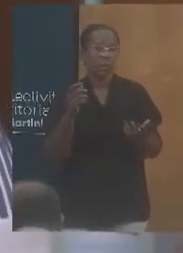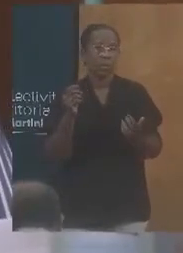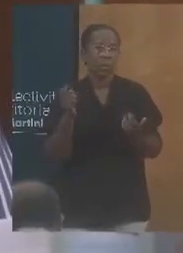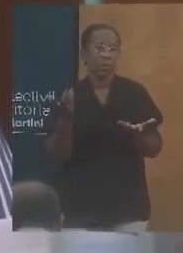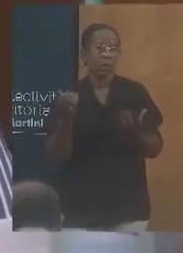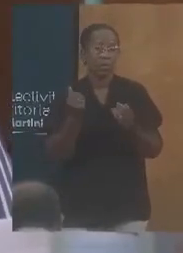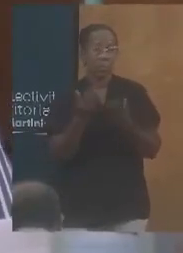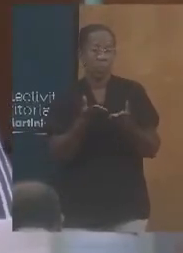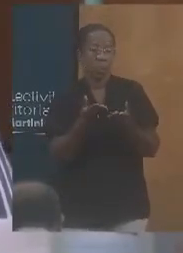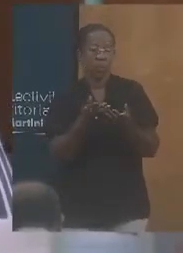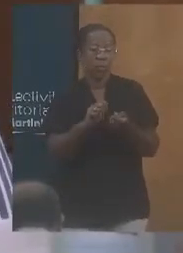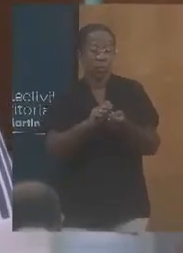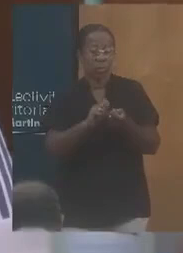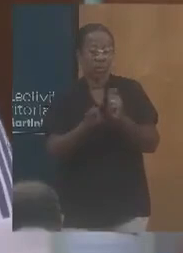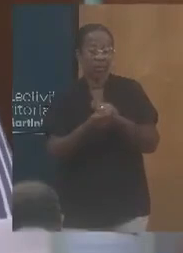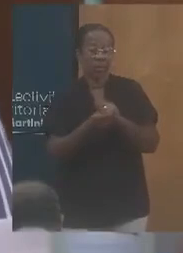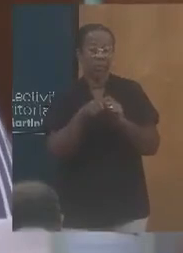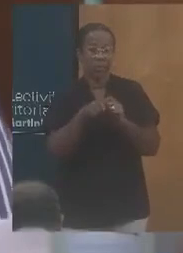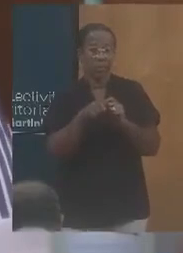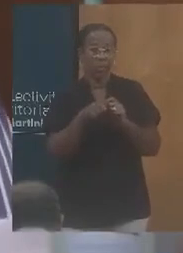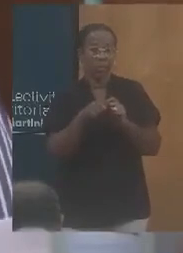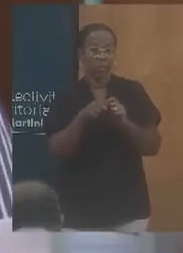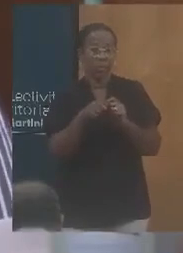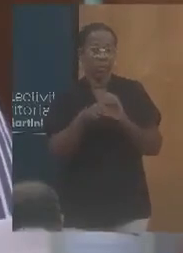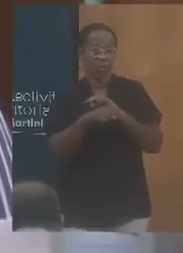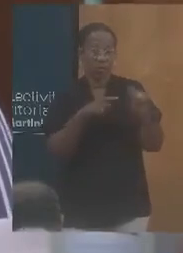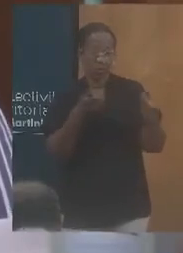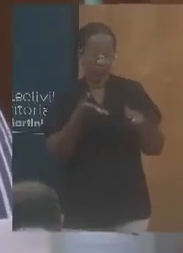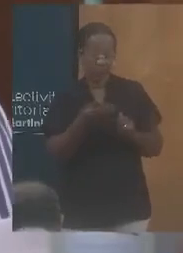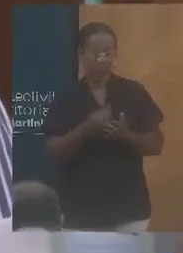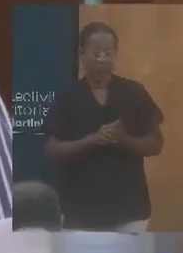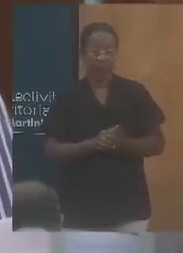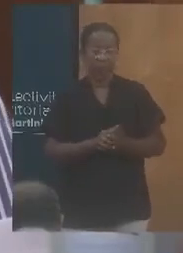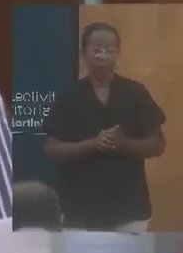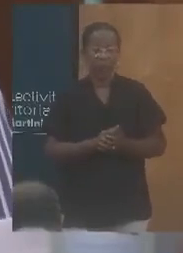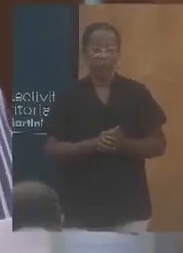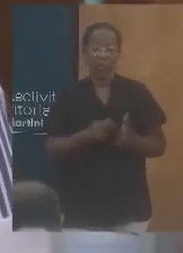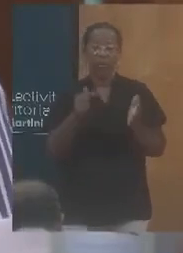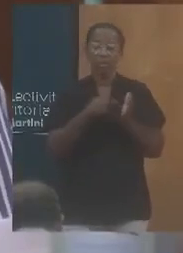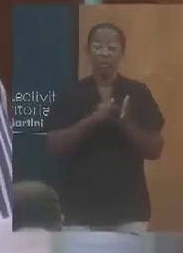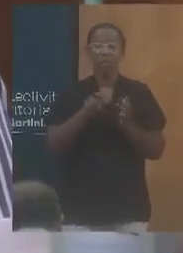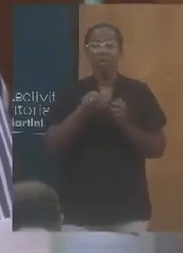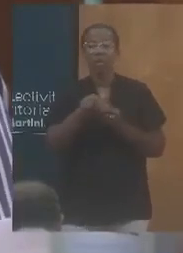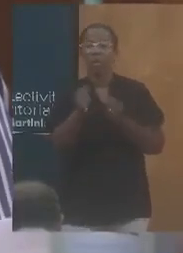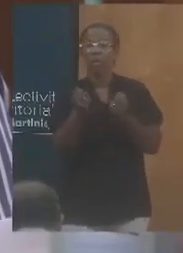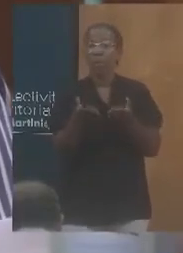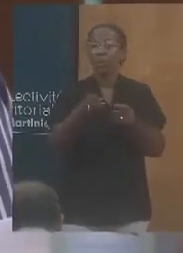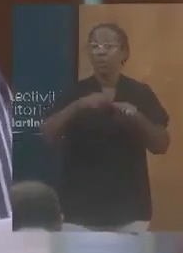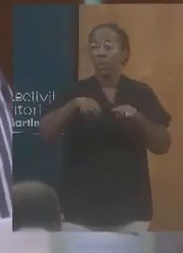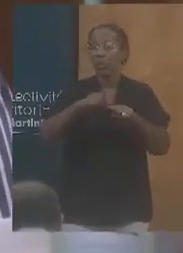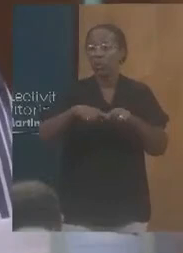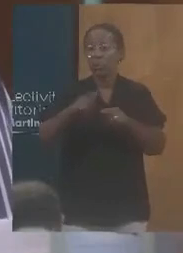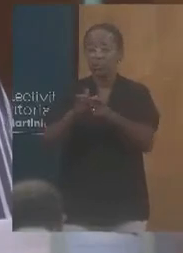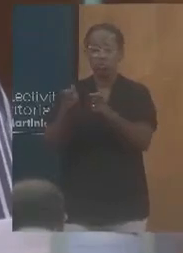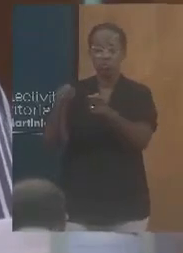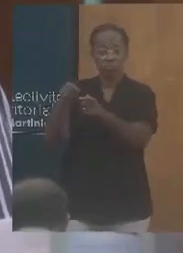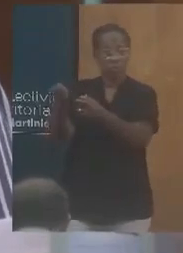de porter une modification et de dire que lorsque nous allons proposer quelque chose au gouvernement français,